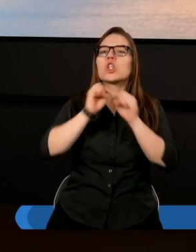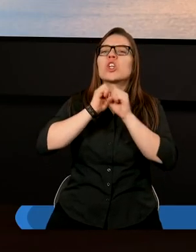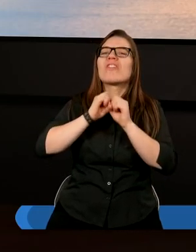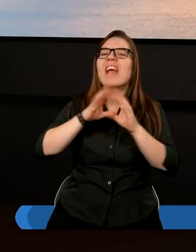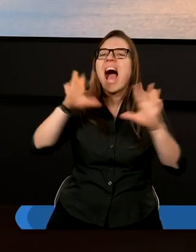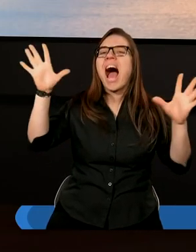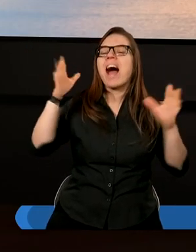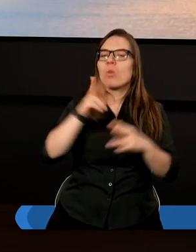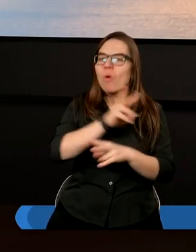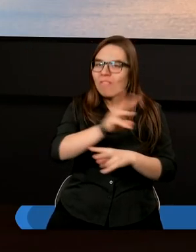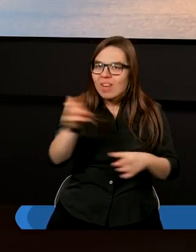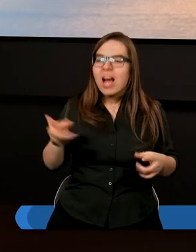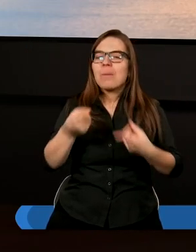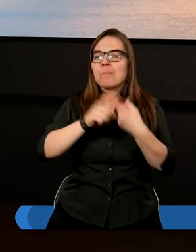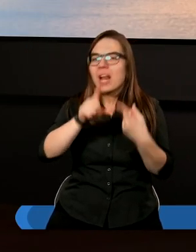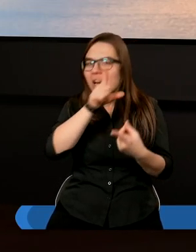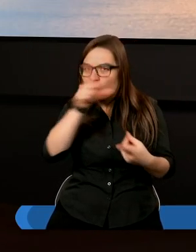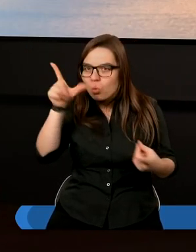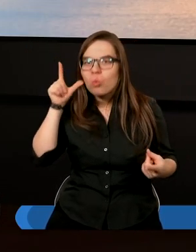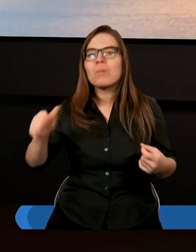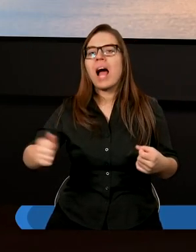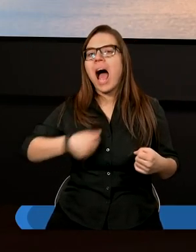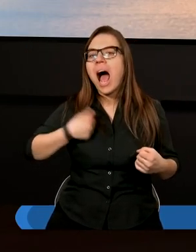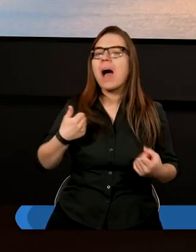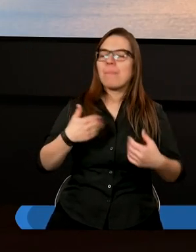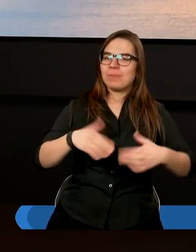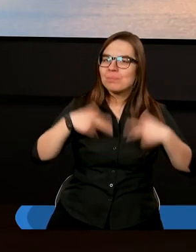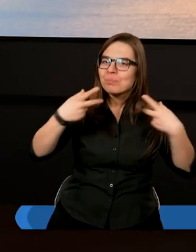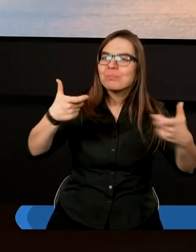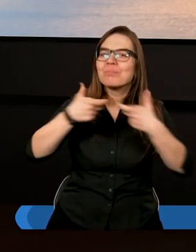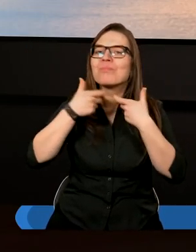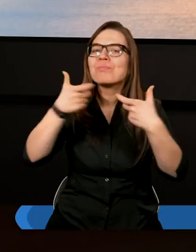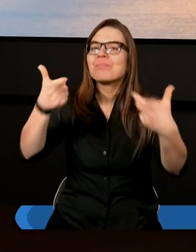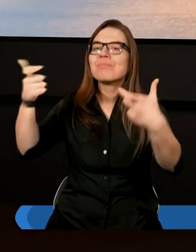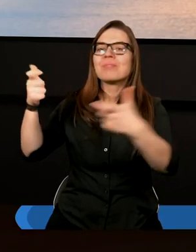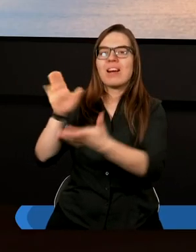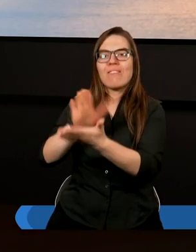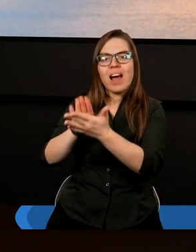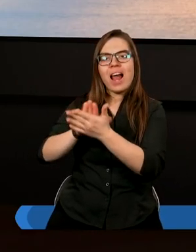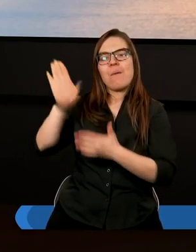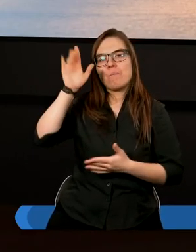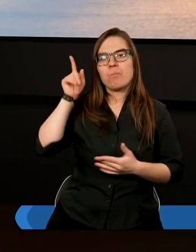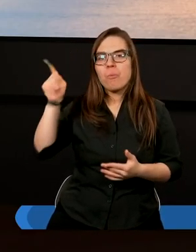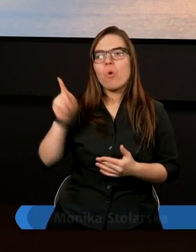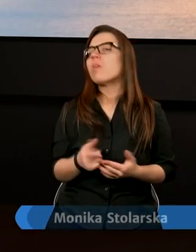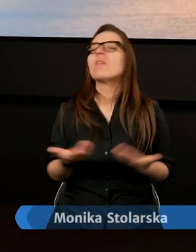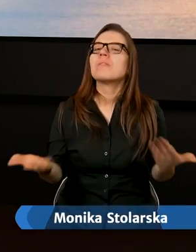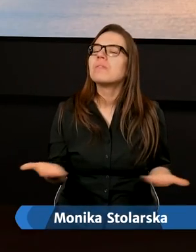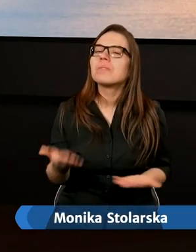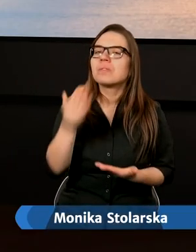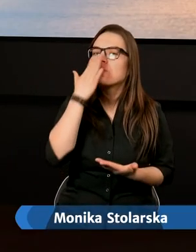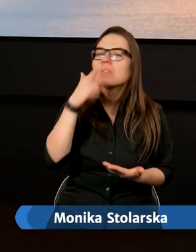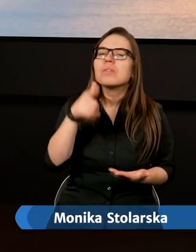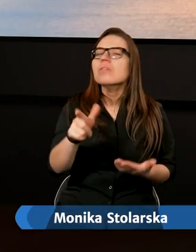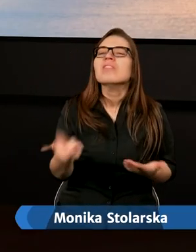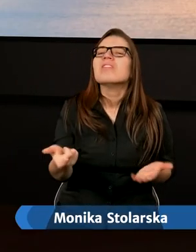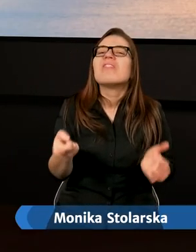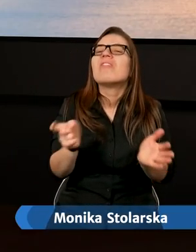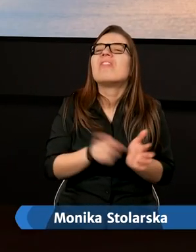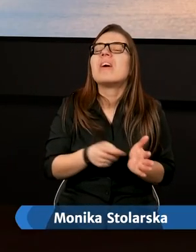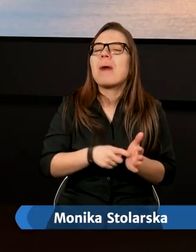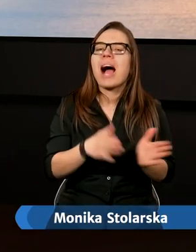światłość wasza przed ludźmi, aby chwalili Boga. Czyli czego to wymaga ze